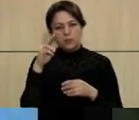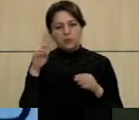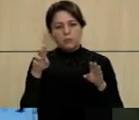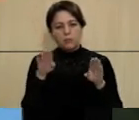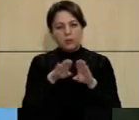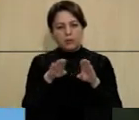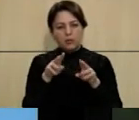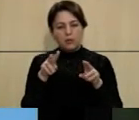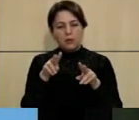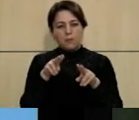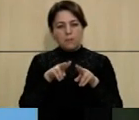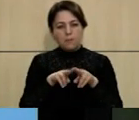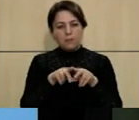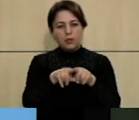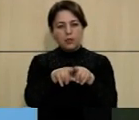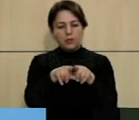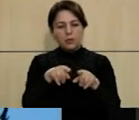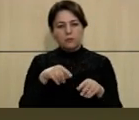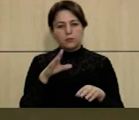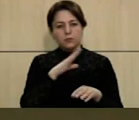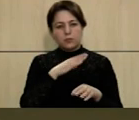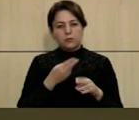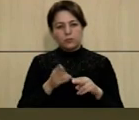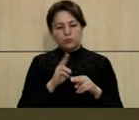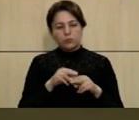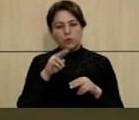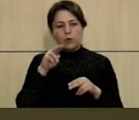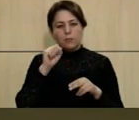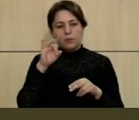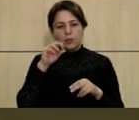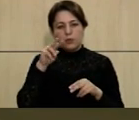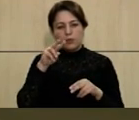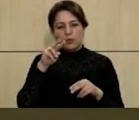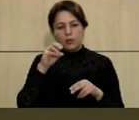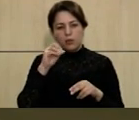qilib o'tkazganimiz uchun bular paralelogram ko'rinishiga keldi.